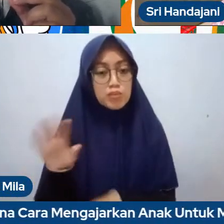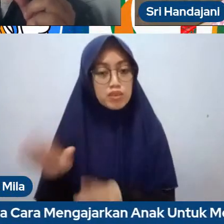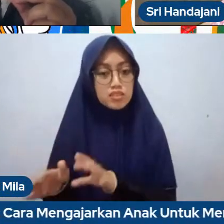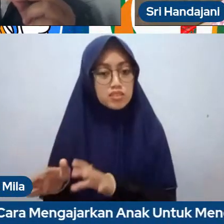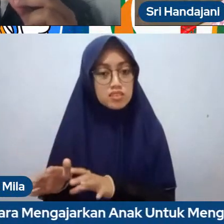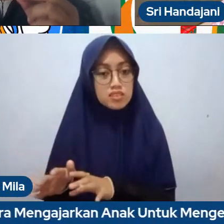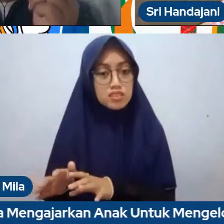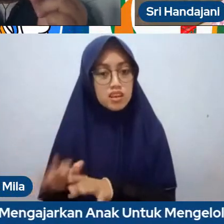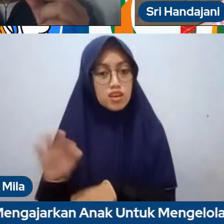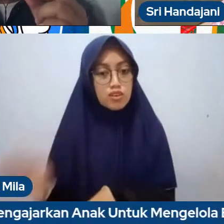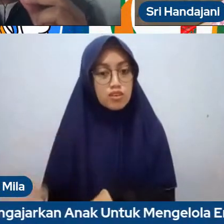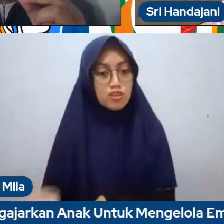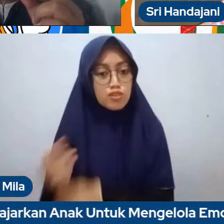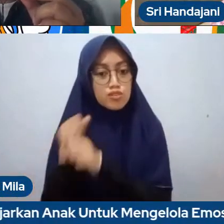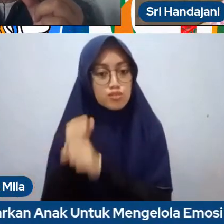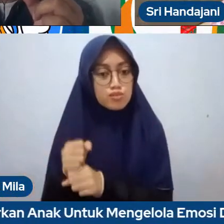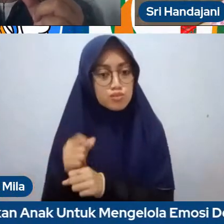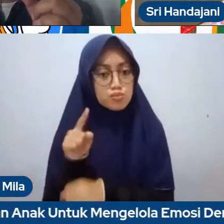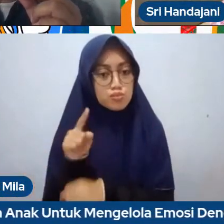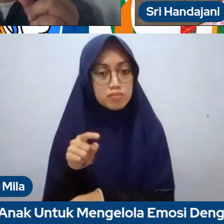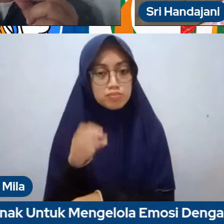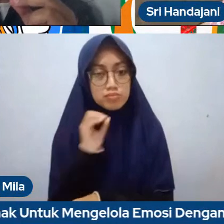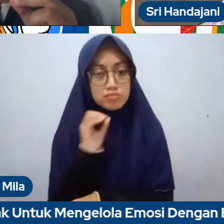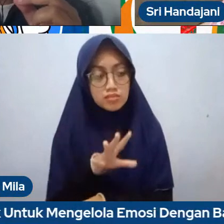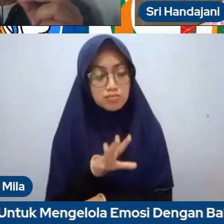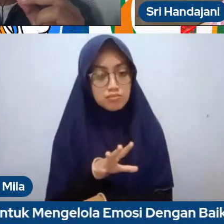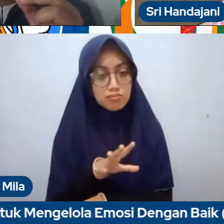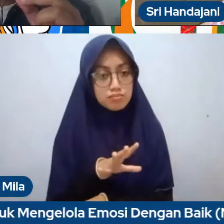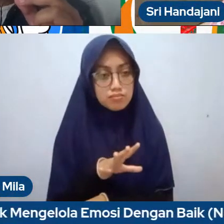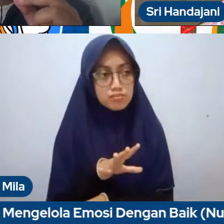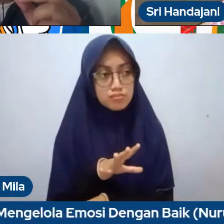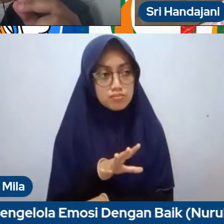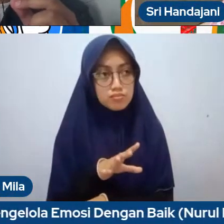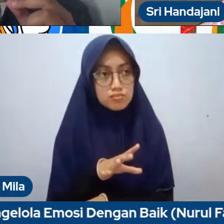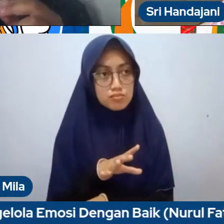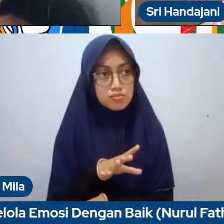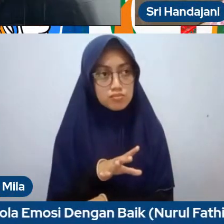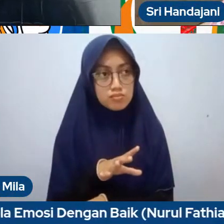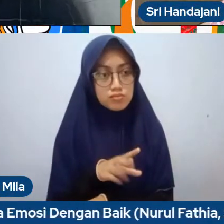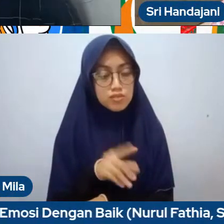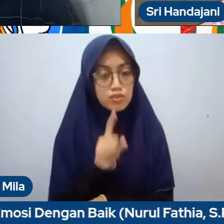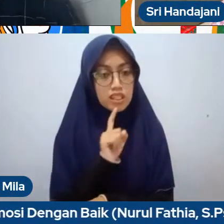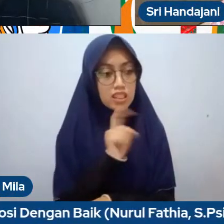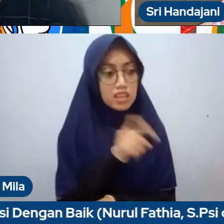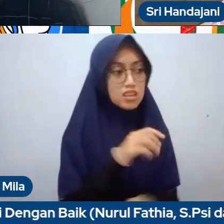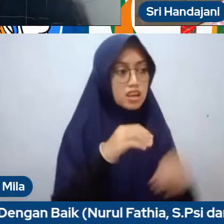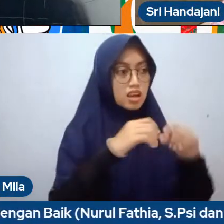anak ini panggil Abu Umair. Wah, Abu Umair, apa yang terjadi pada burungmu?